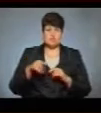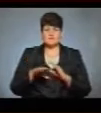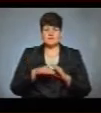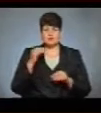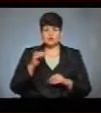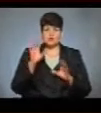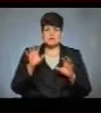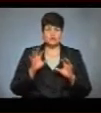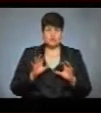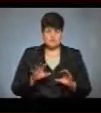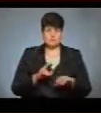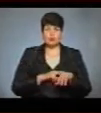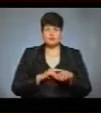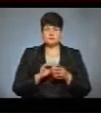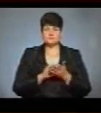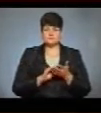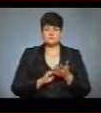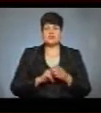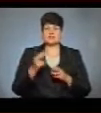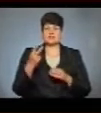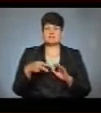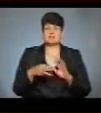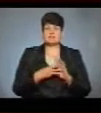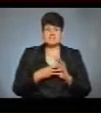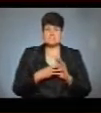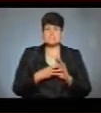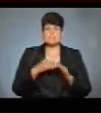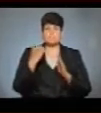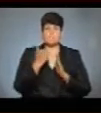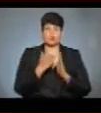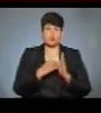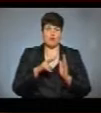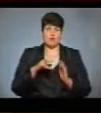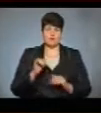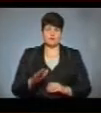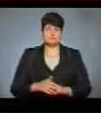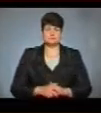законодавства. Поліцейські склали 28 адмінпротоколів, повідомив Сергій Крета.